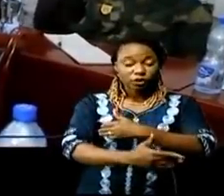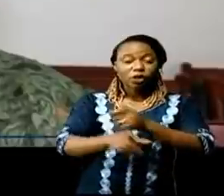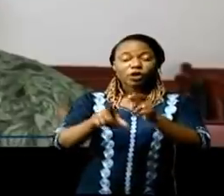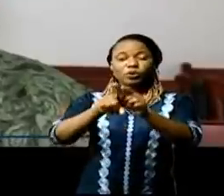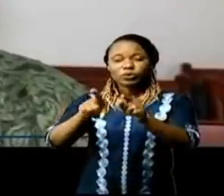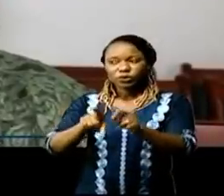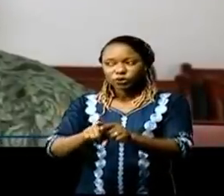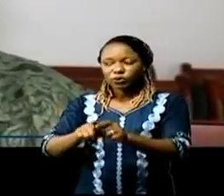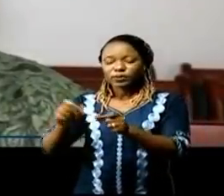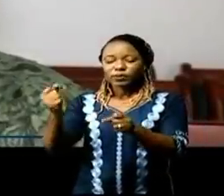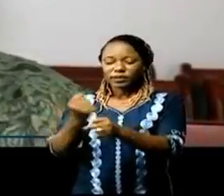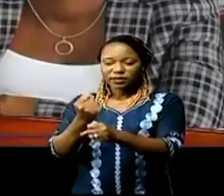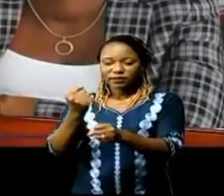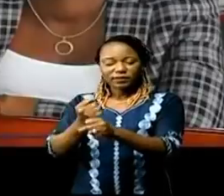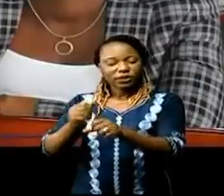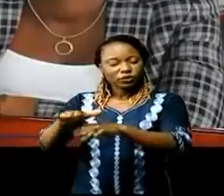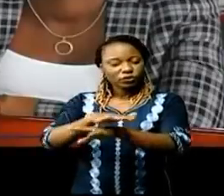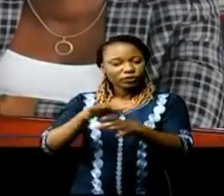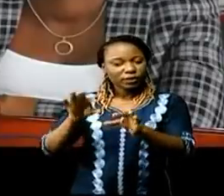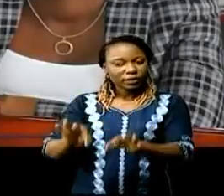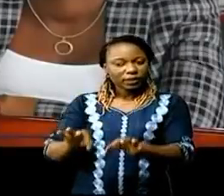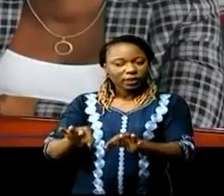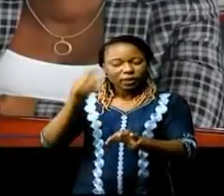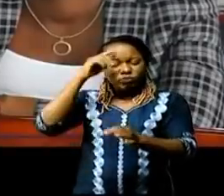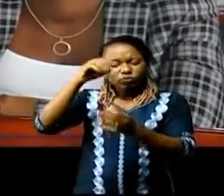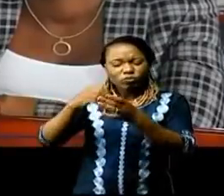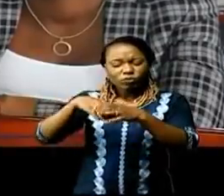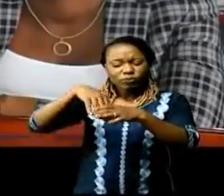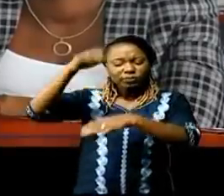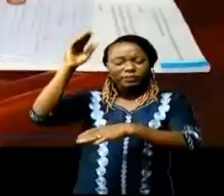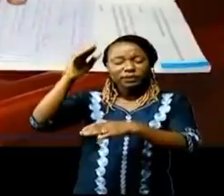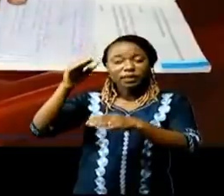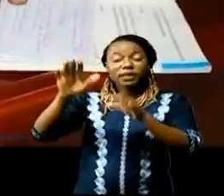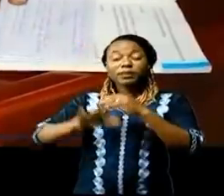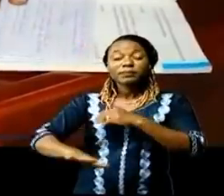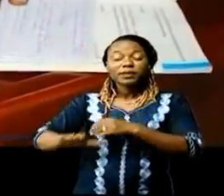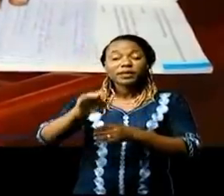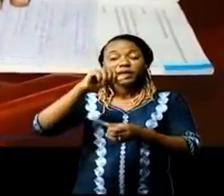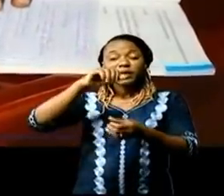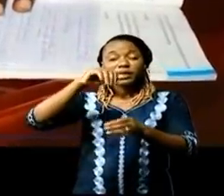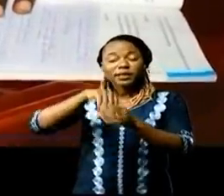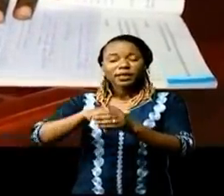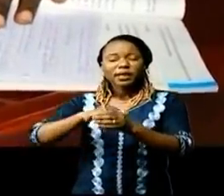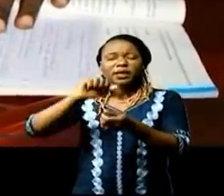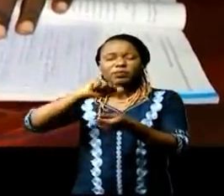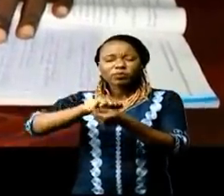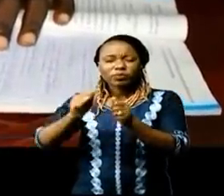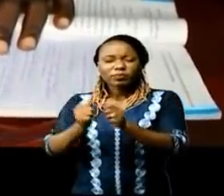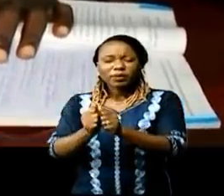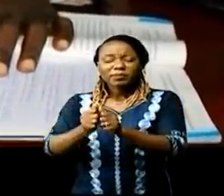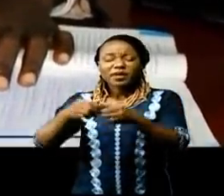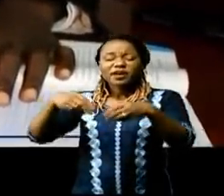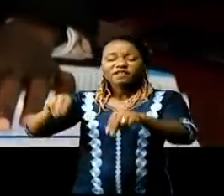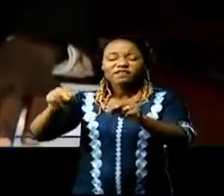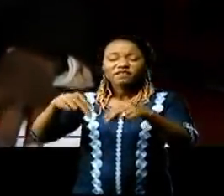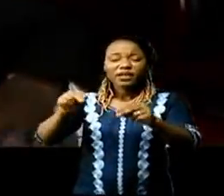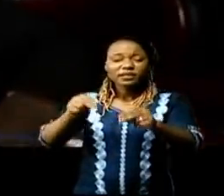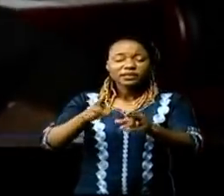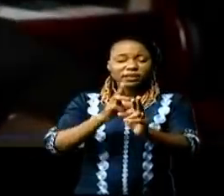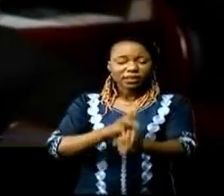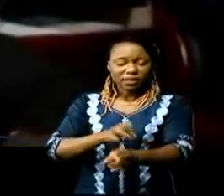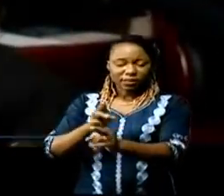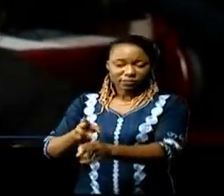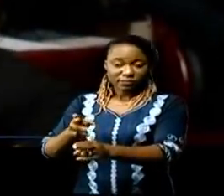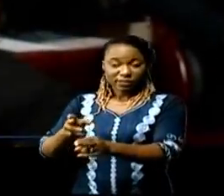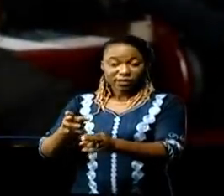travail à réaliser sur les terrains pour sortir le pays de cette insécurité due à la circulation incontrôlée des armes légères et à petit calibre.